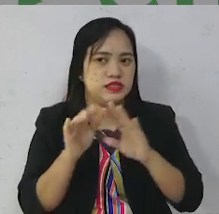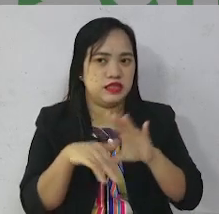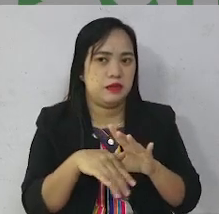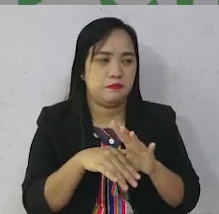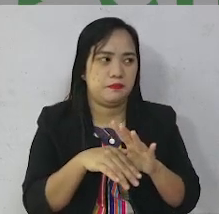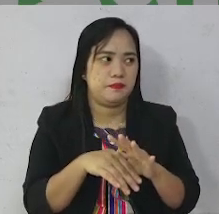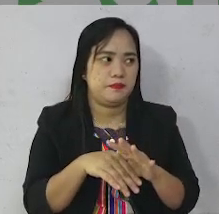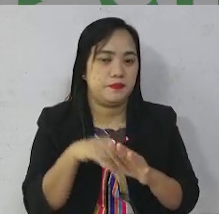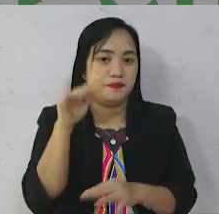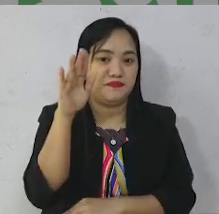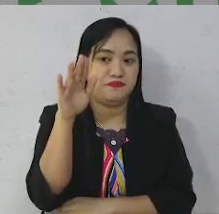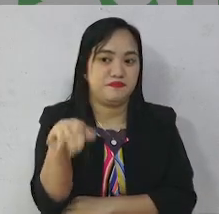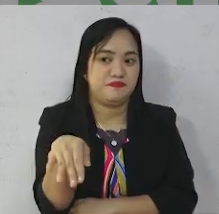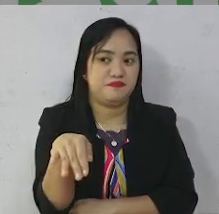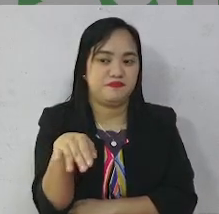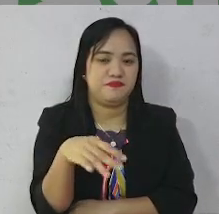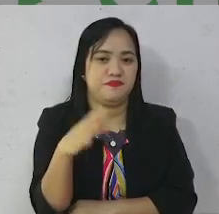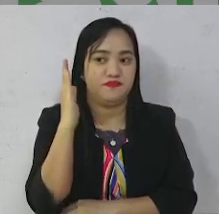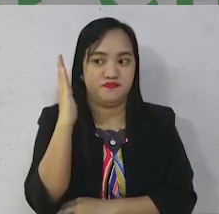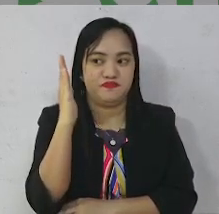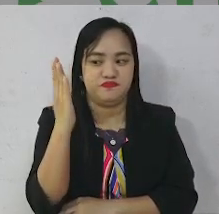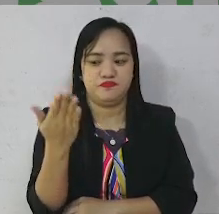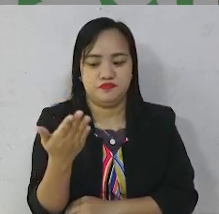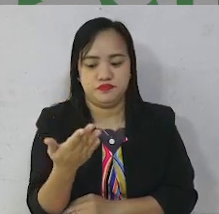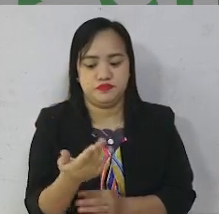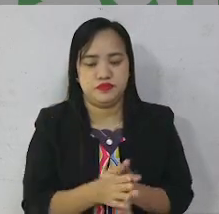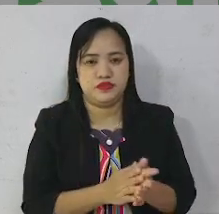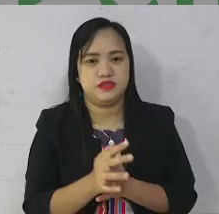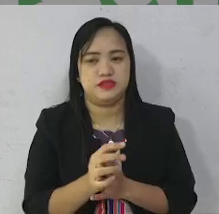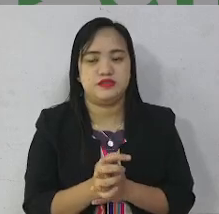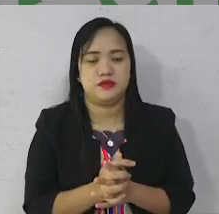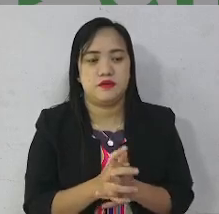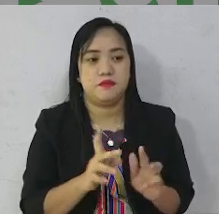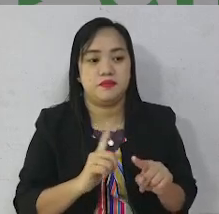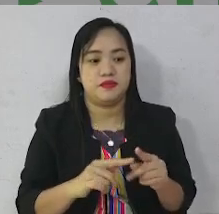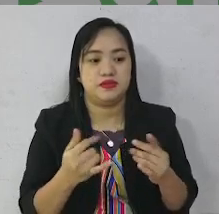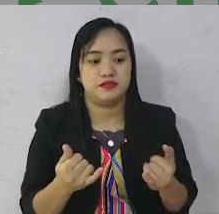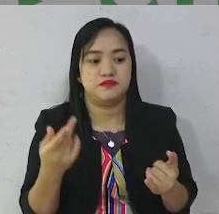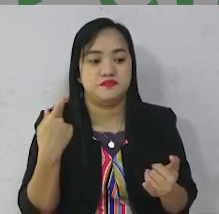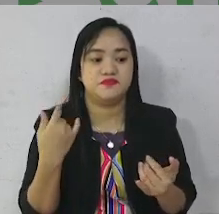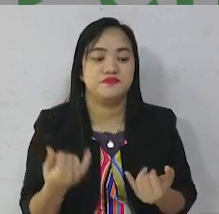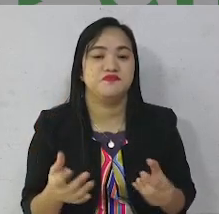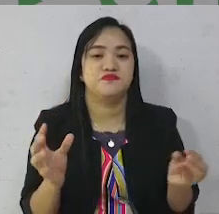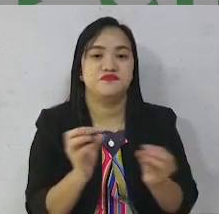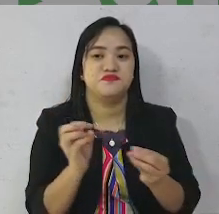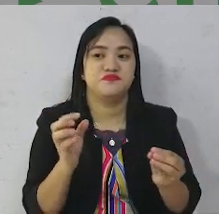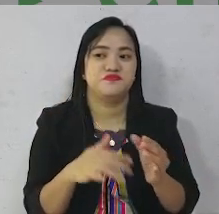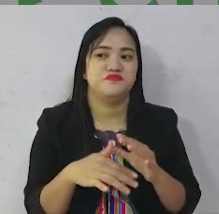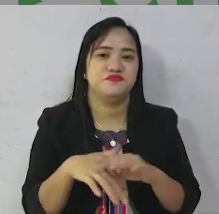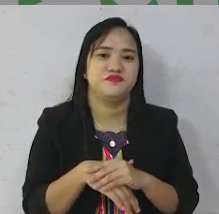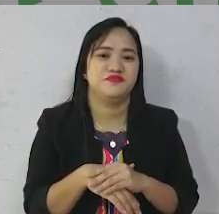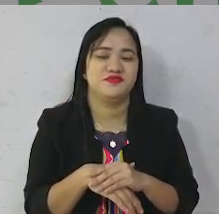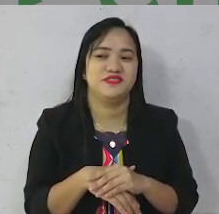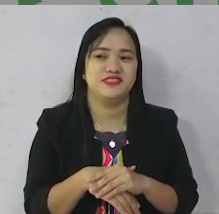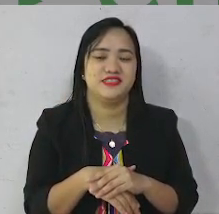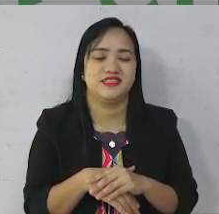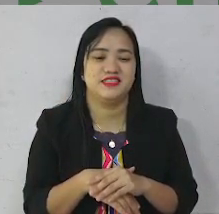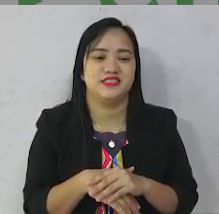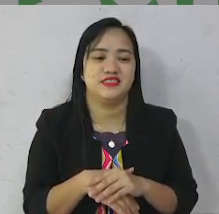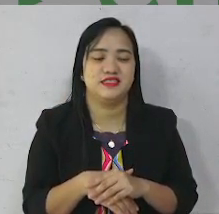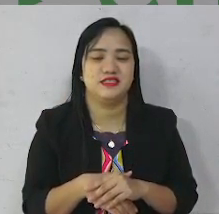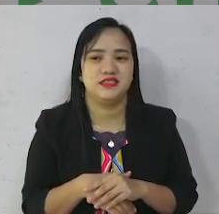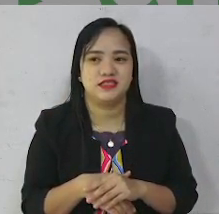mga palaki yan yung mga ano pa lang Pero pag ngayon wala na wala ng hahabulin Oo sa mga babae